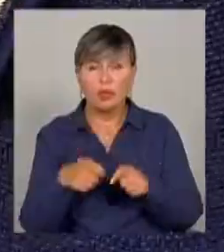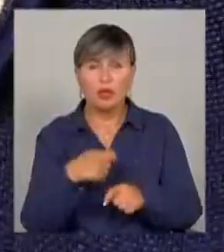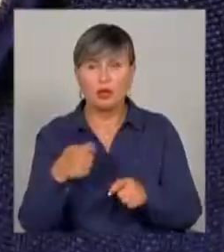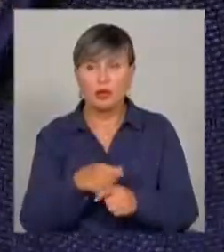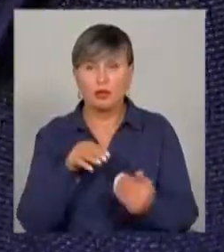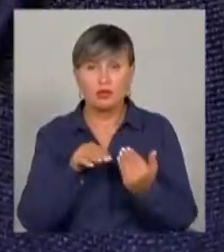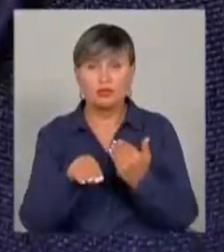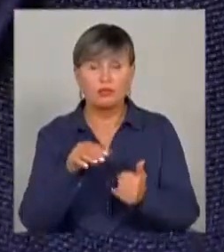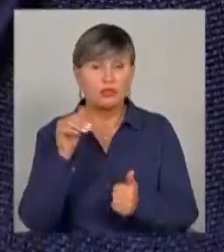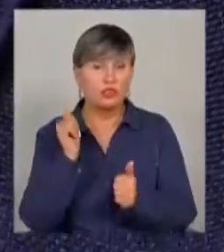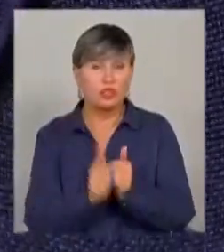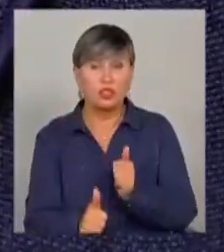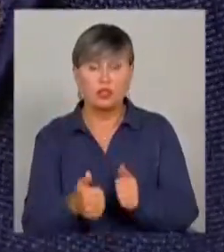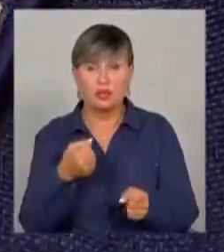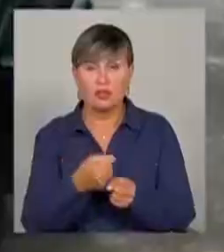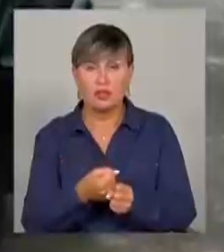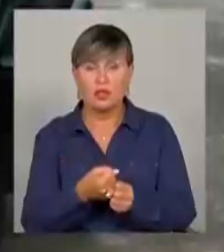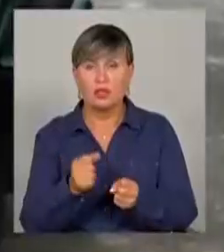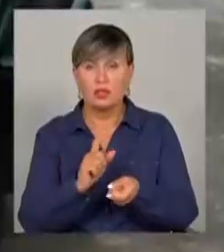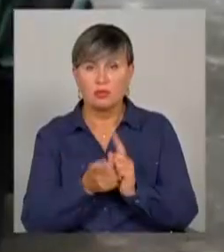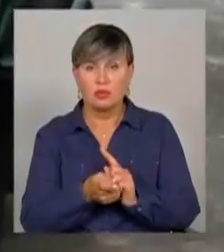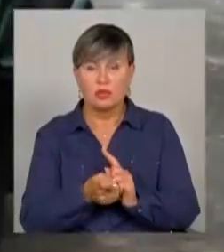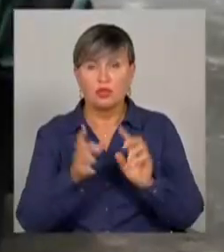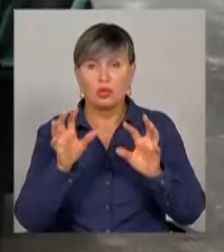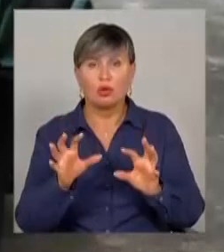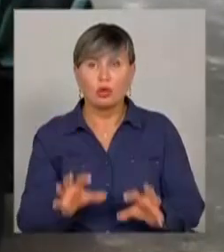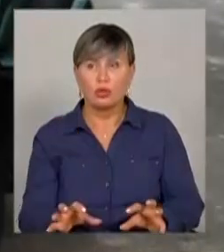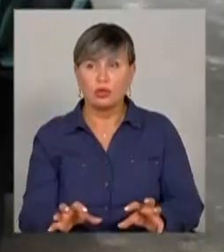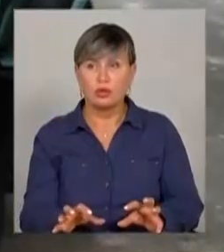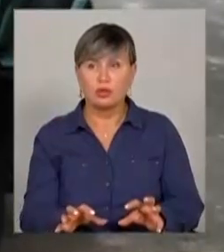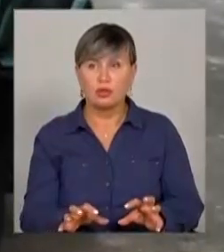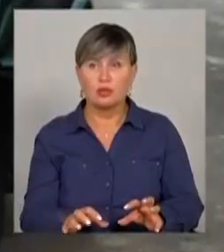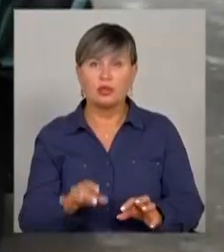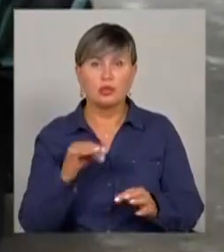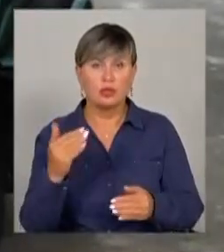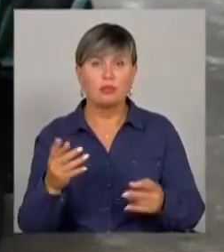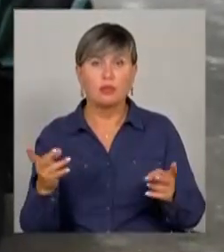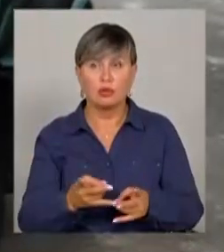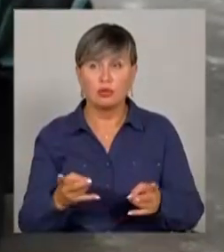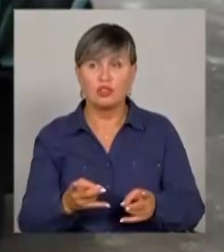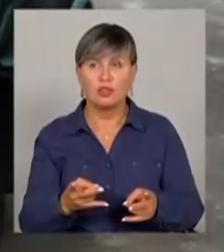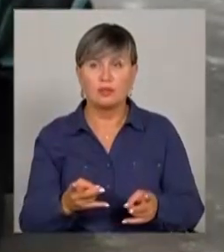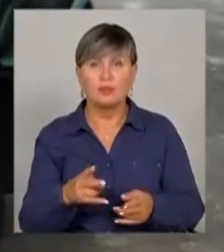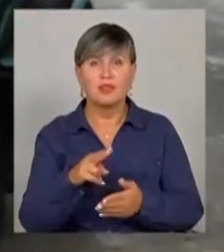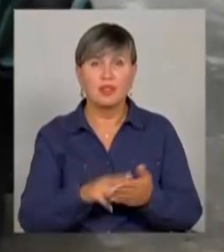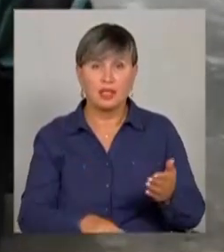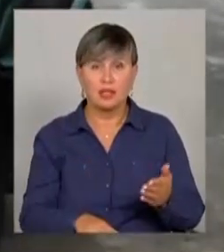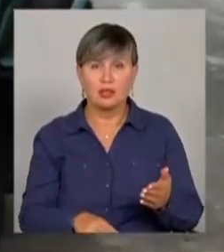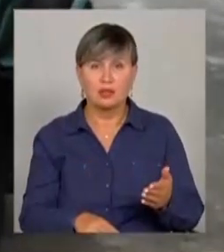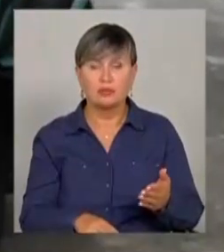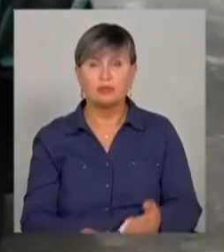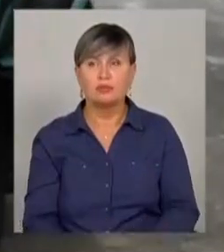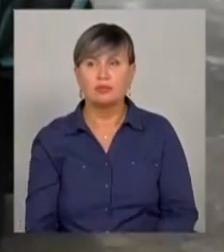сейчас учтились. Будут изменения в административном кодексе. Им уже нужно будет тогда зарегистрировать свой транспорт